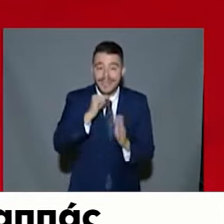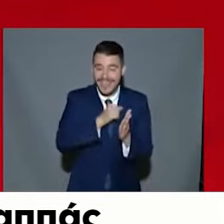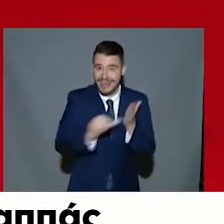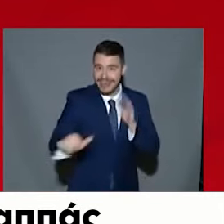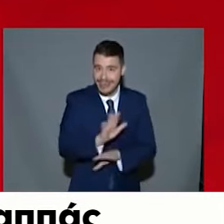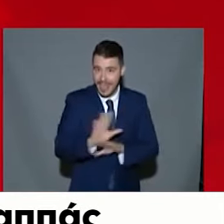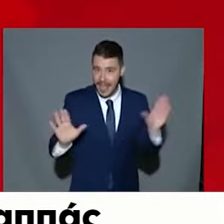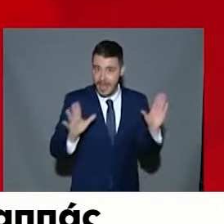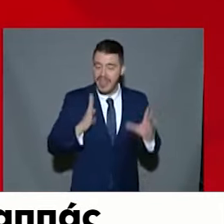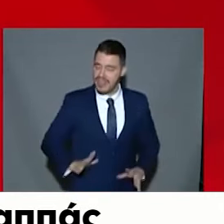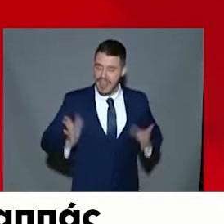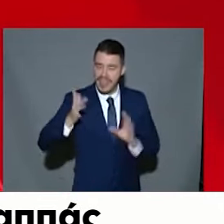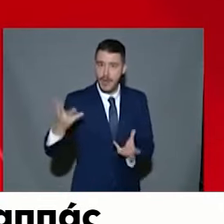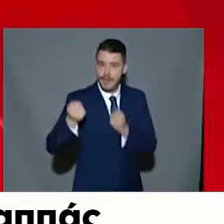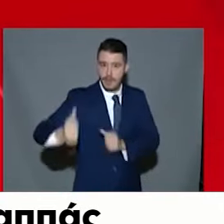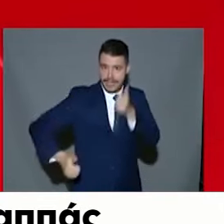Το διατάφτα είναι.